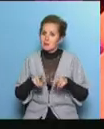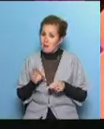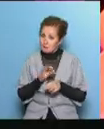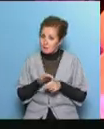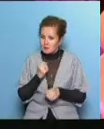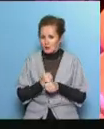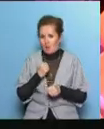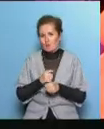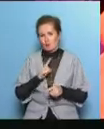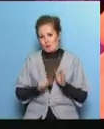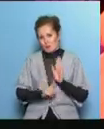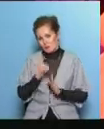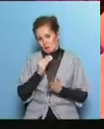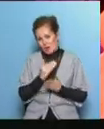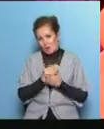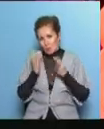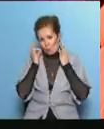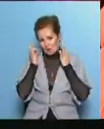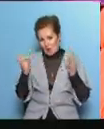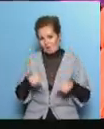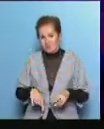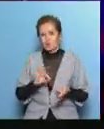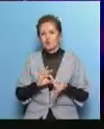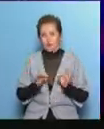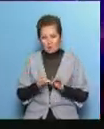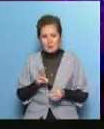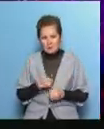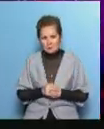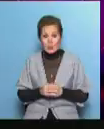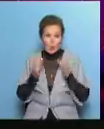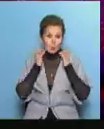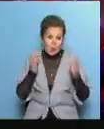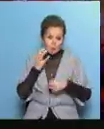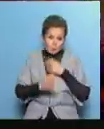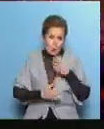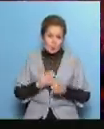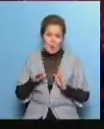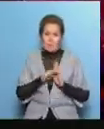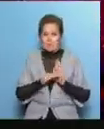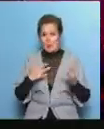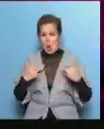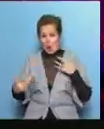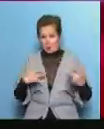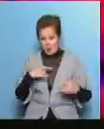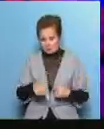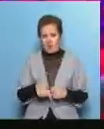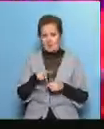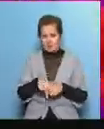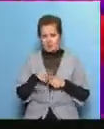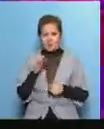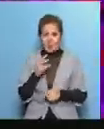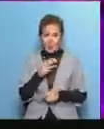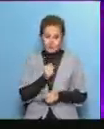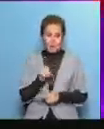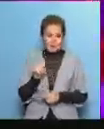чтобы начать программу, юбилейную программу в Ижевске. Юбилейной международной программой артисты цирка Никулина и зажигательные